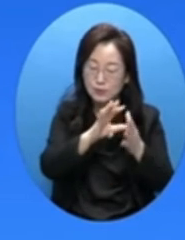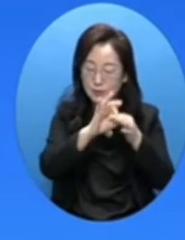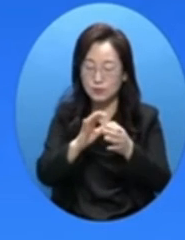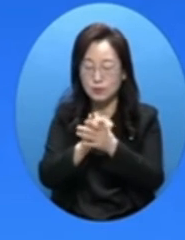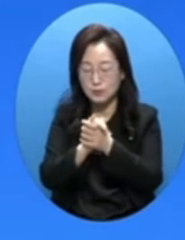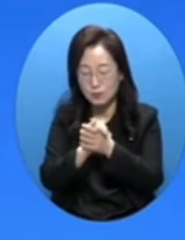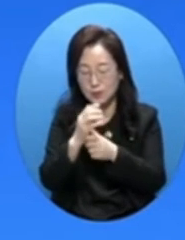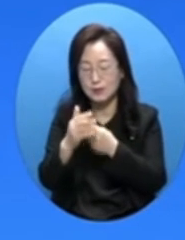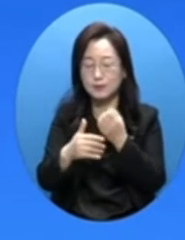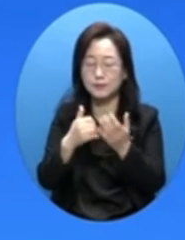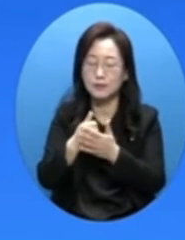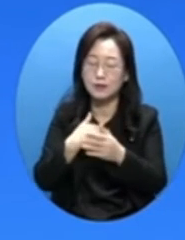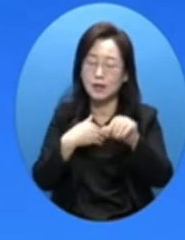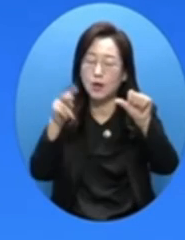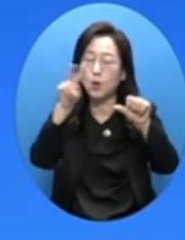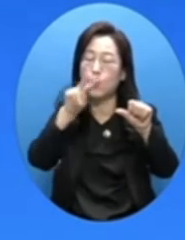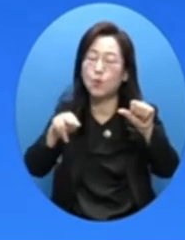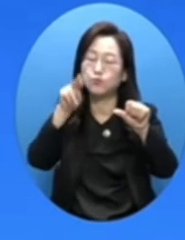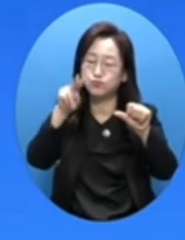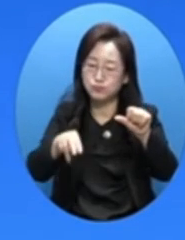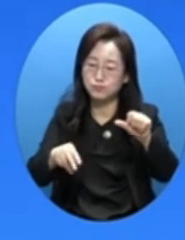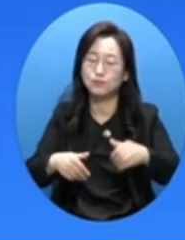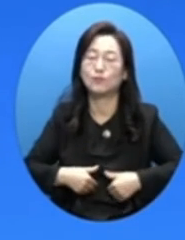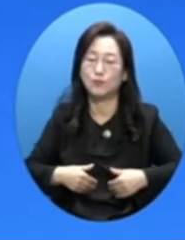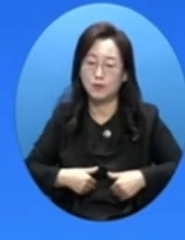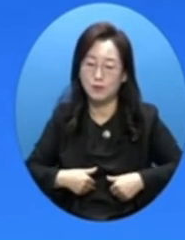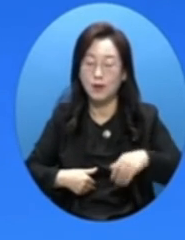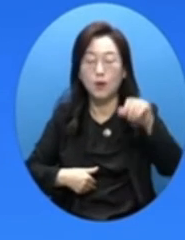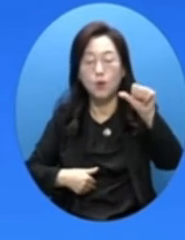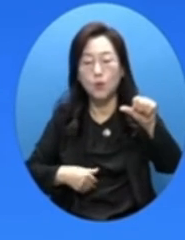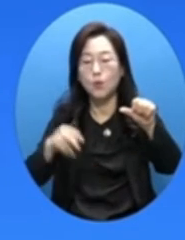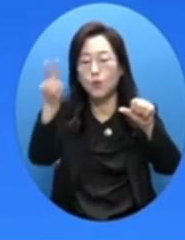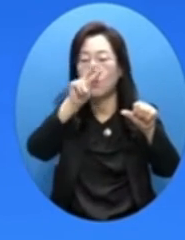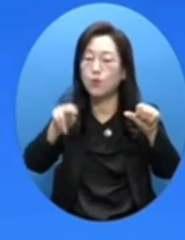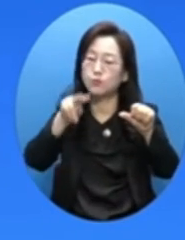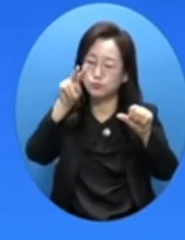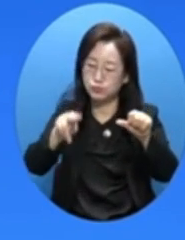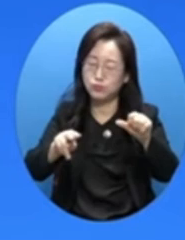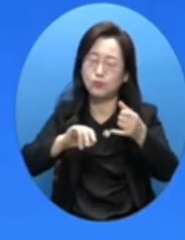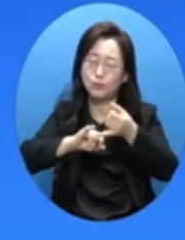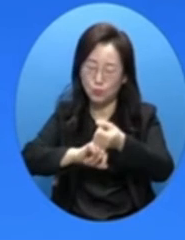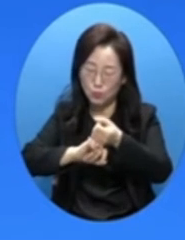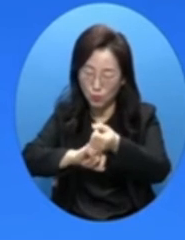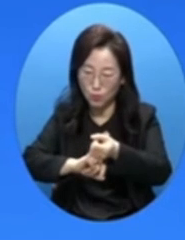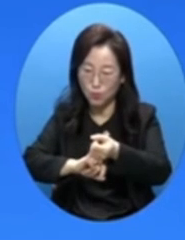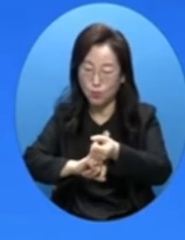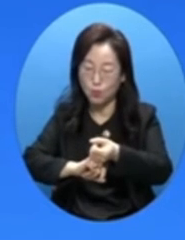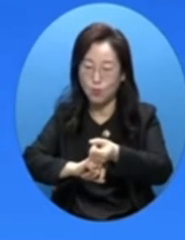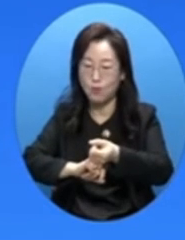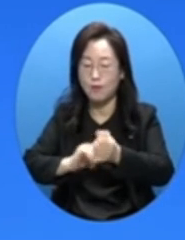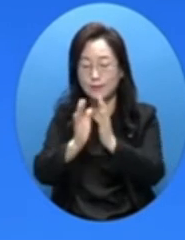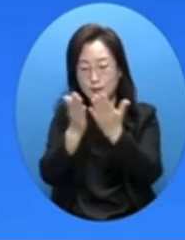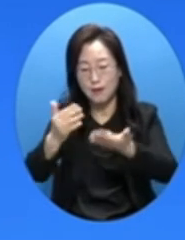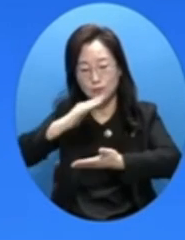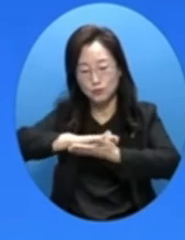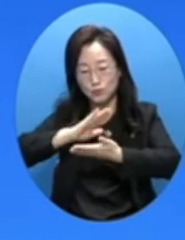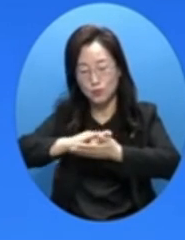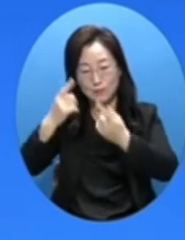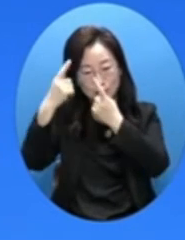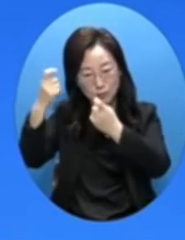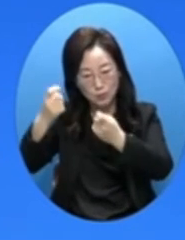하나님, 제가 오불이 필요한데 이 오불이 있어야 제가 출판 기념회 갈 수가